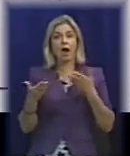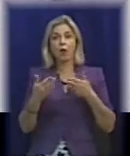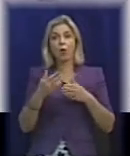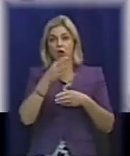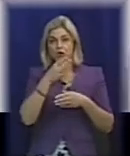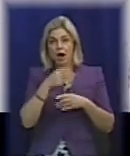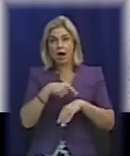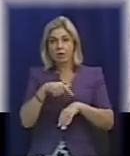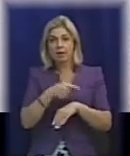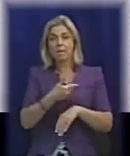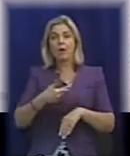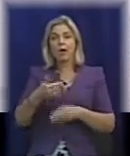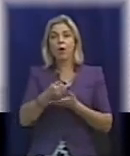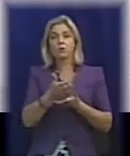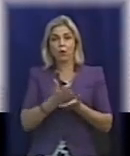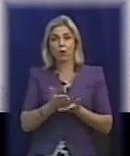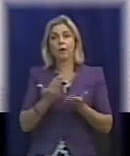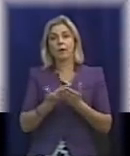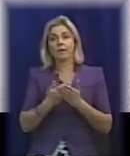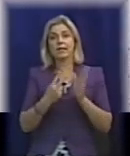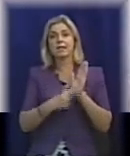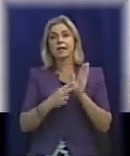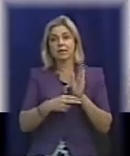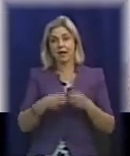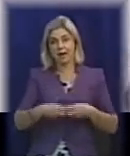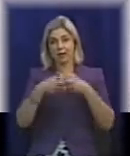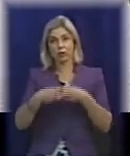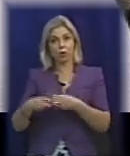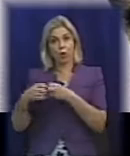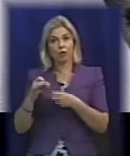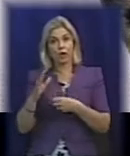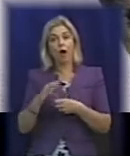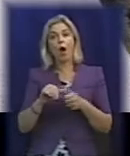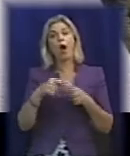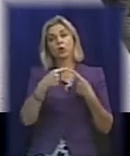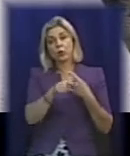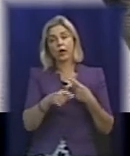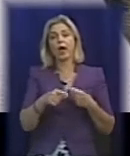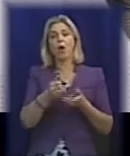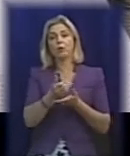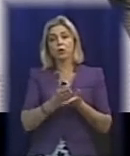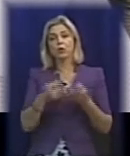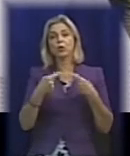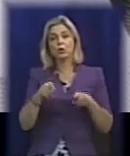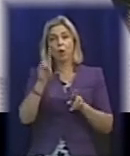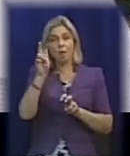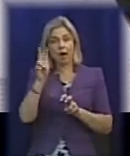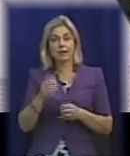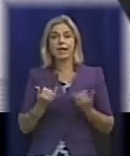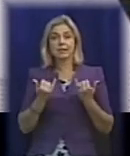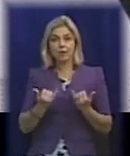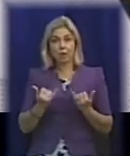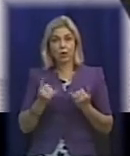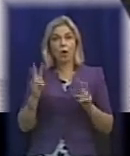ми обслуговуємо приблизно 70 ліфтів. Остальні ліфти обслуговує друга інша компанія. На сьогодні